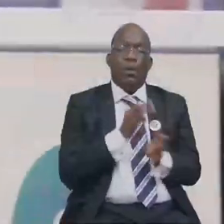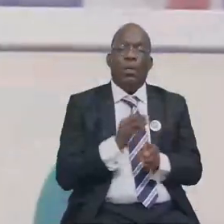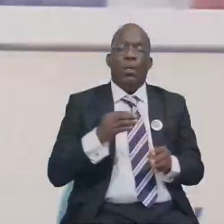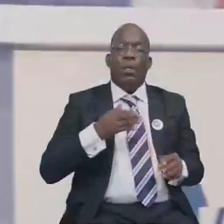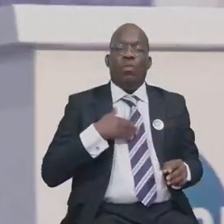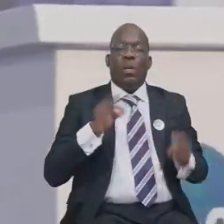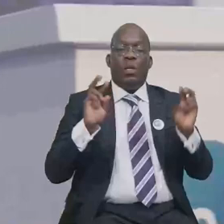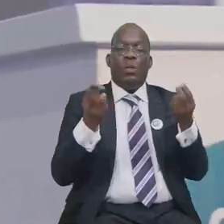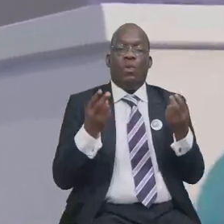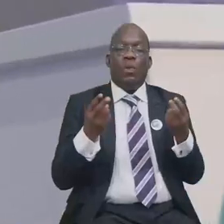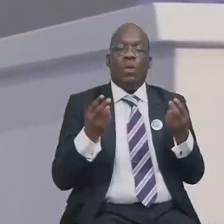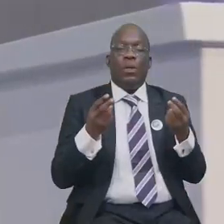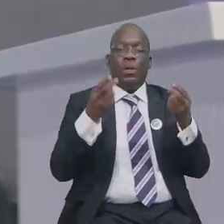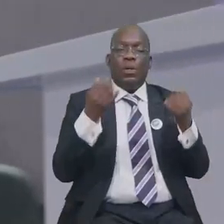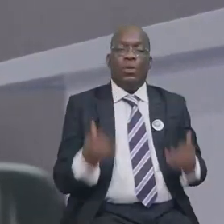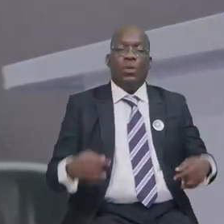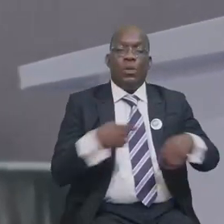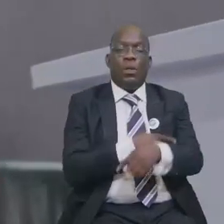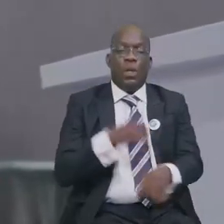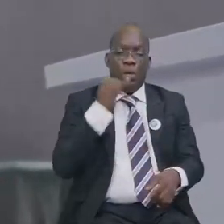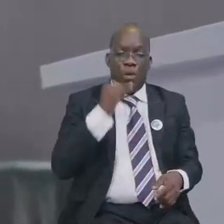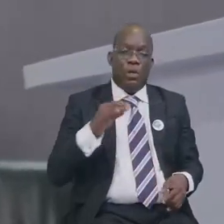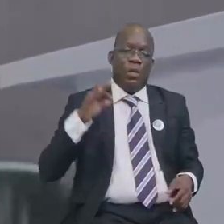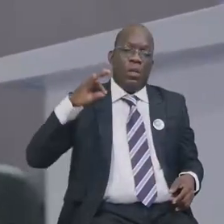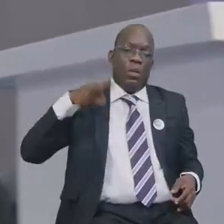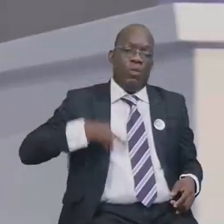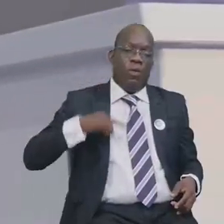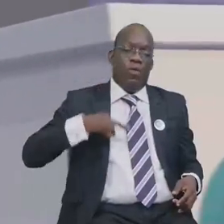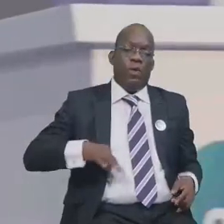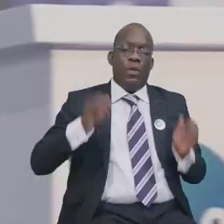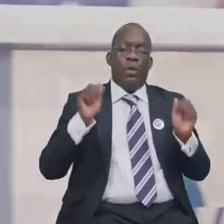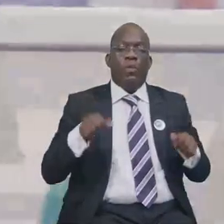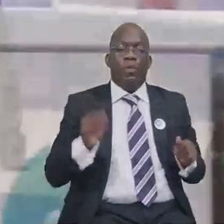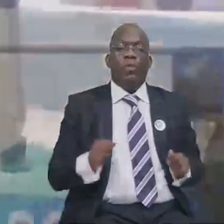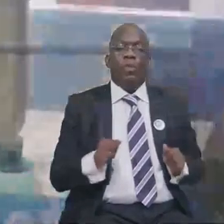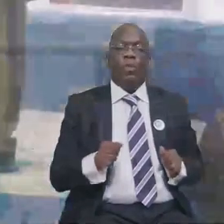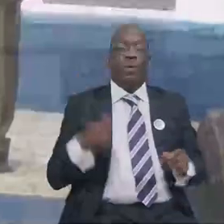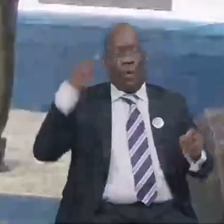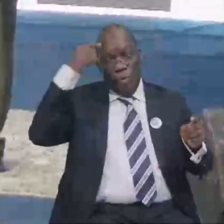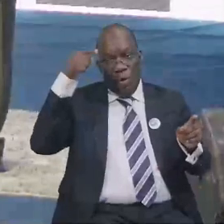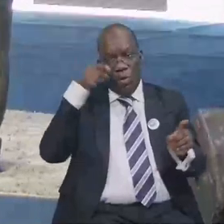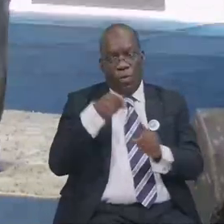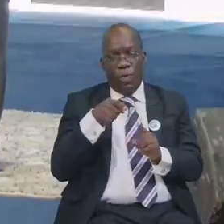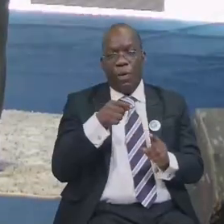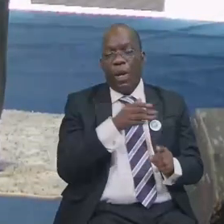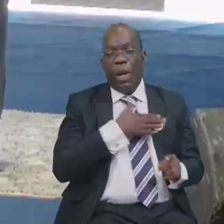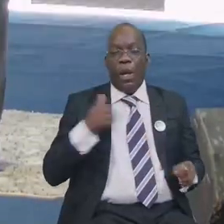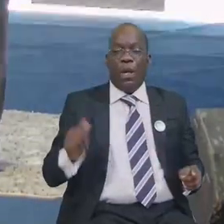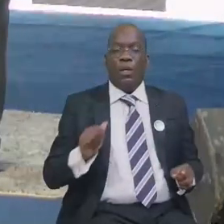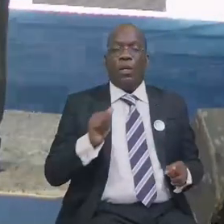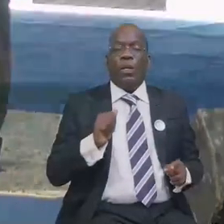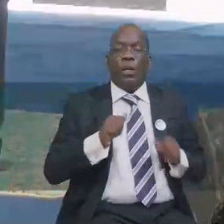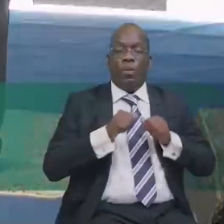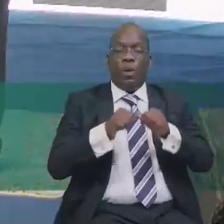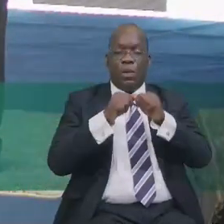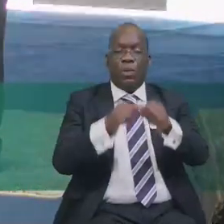considérons aujourd'hui, c'est la poursuite et la persévérance profitable dans la moisson de la fin